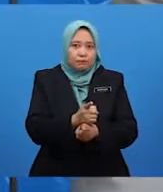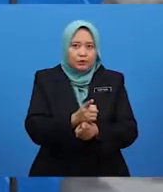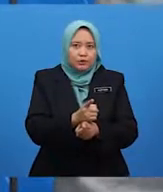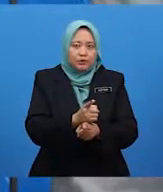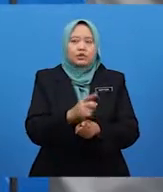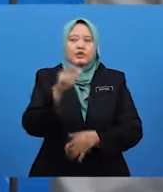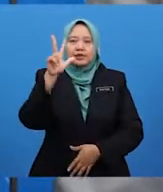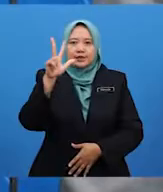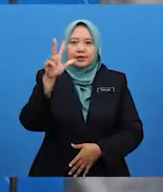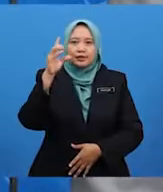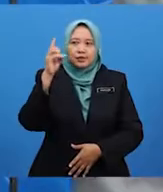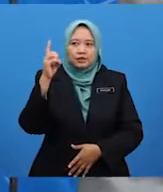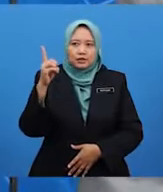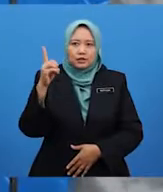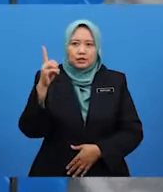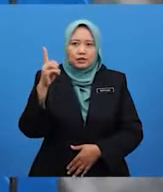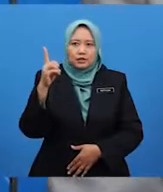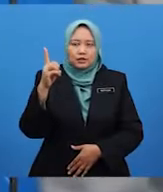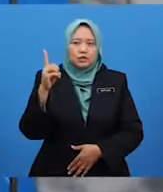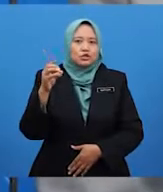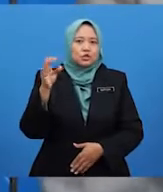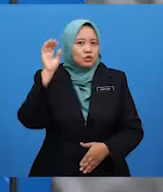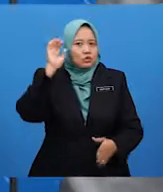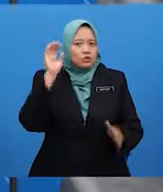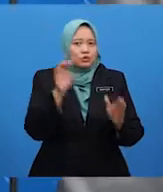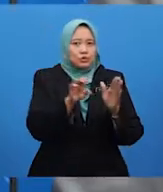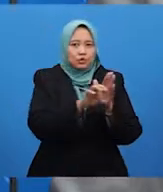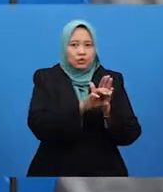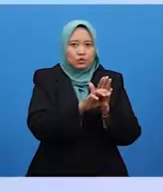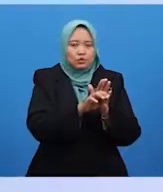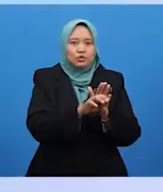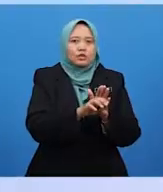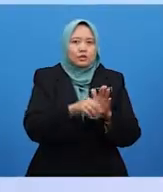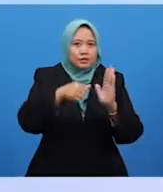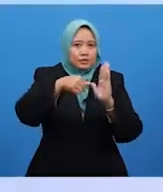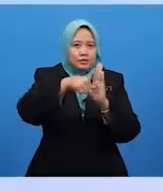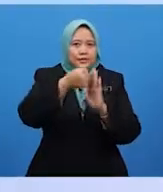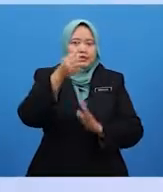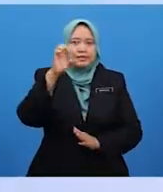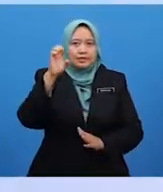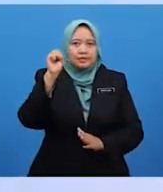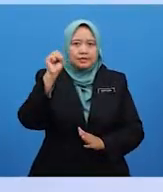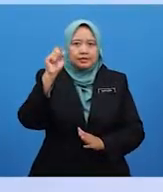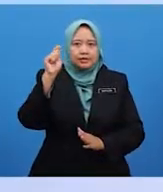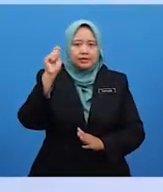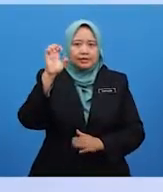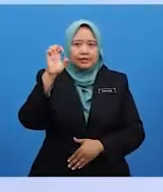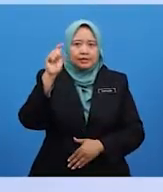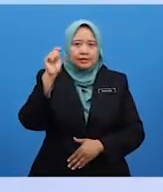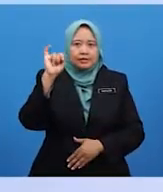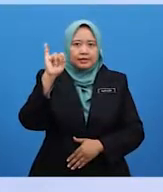tiga dimensi. Contohnya arca estetik dan arca berfungsi. Apa maksud arca estetik tu? Dia